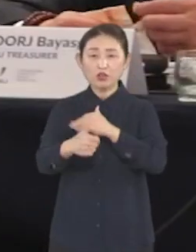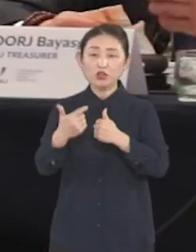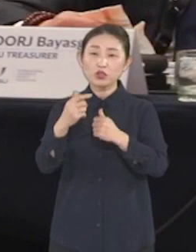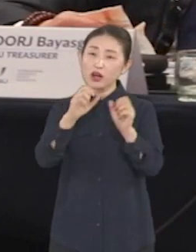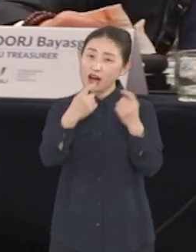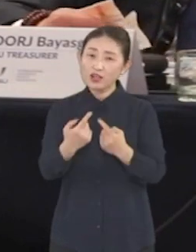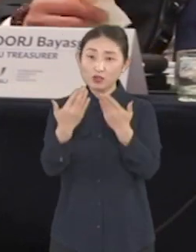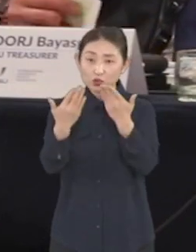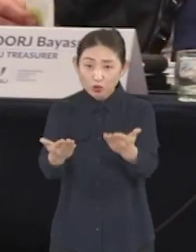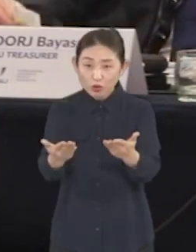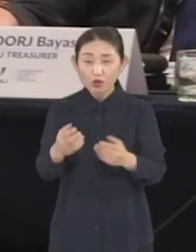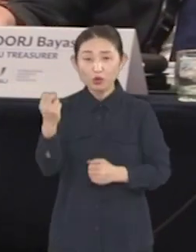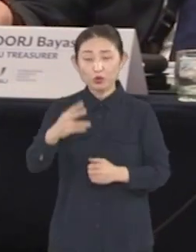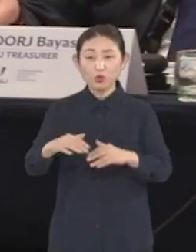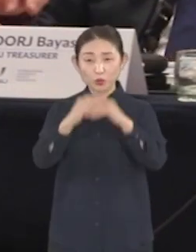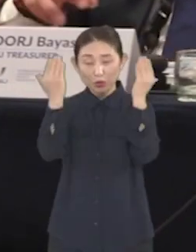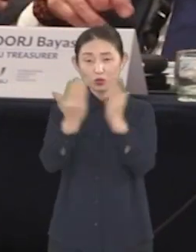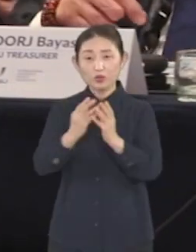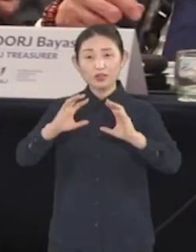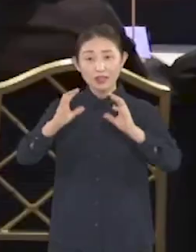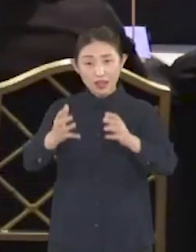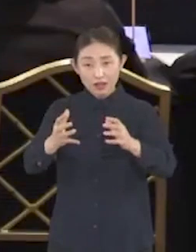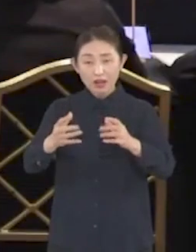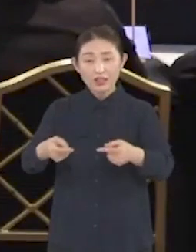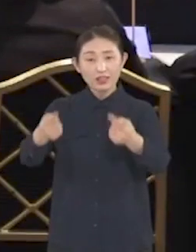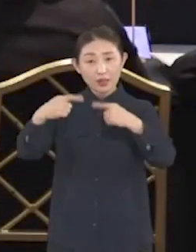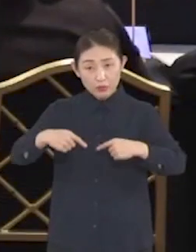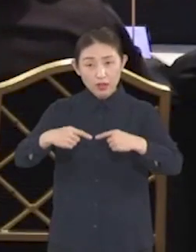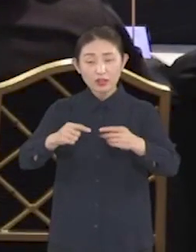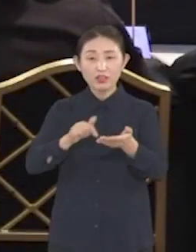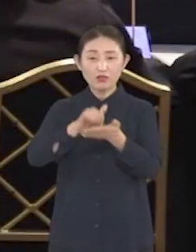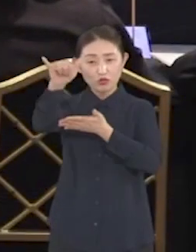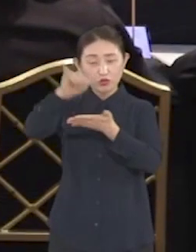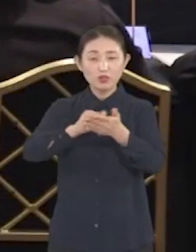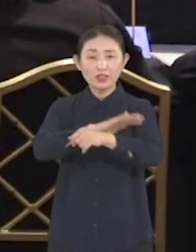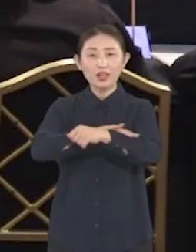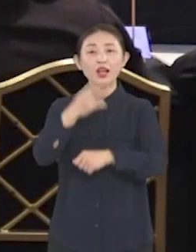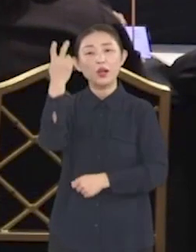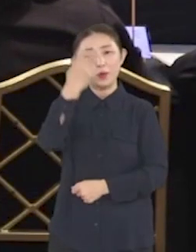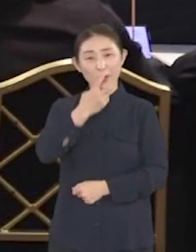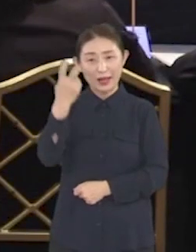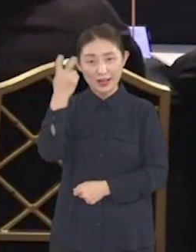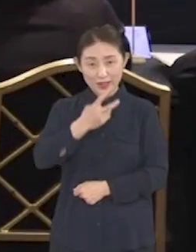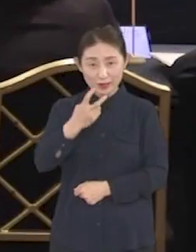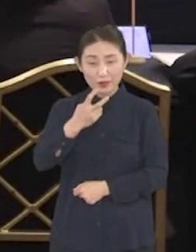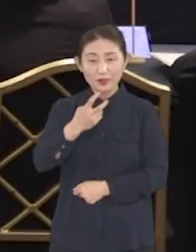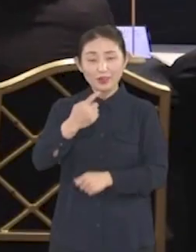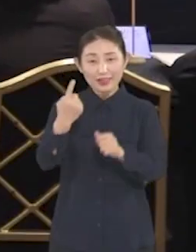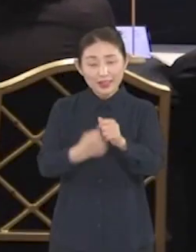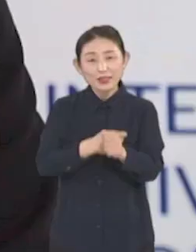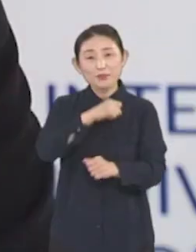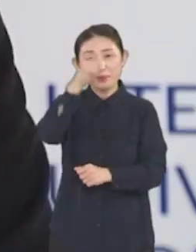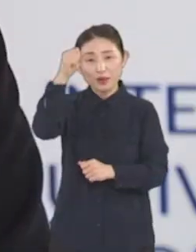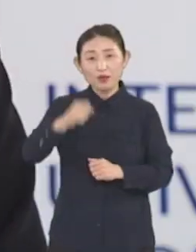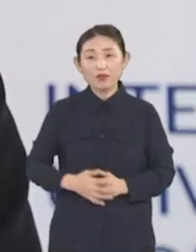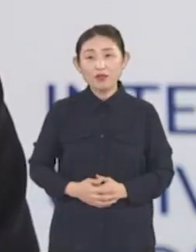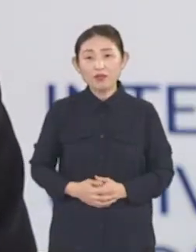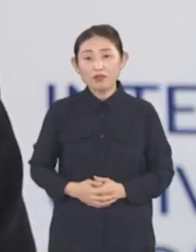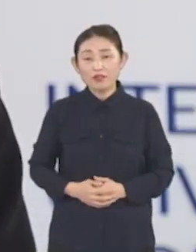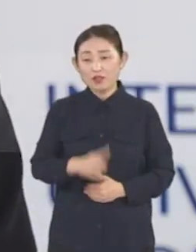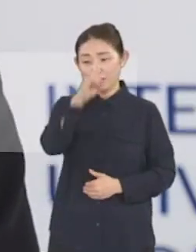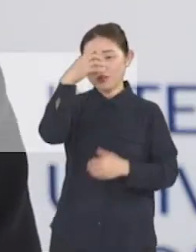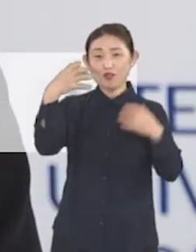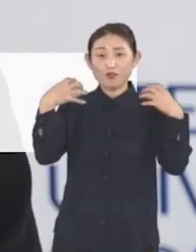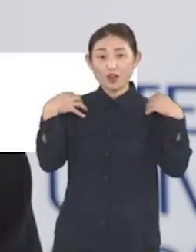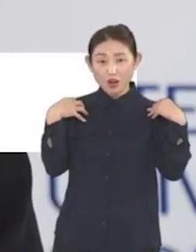제공하고 모든 참가국의 출입국을 지원하는 등 열린 대회를 개최하겠다는 점을 부각시켰습니다.